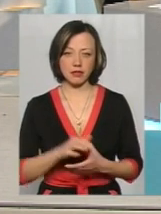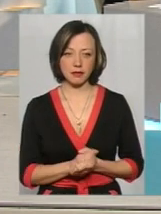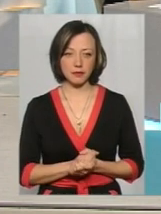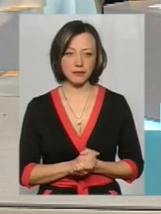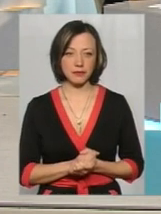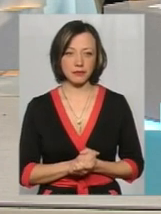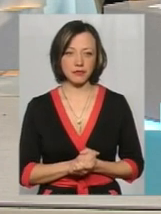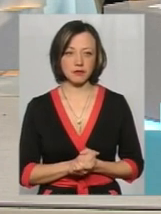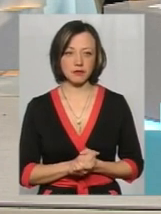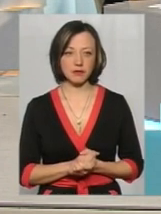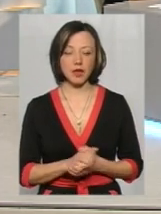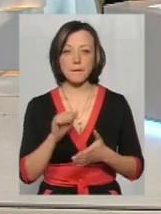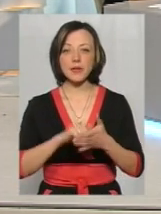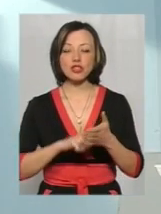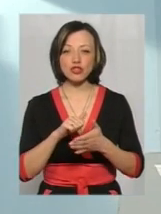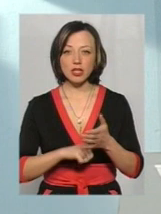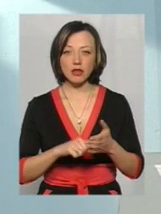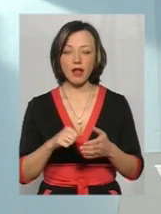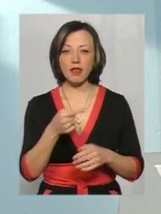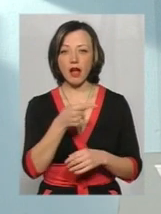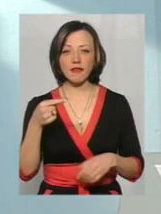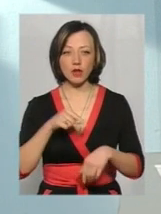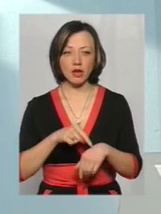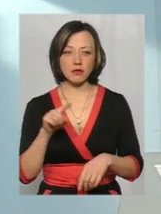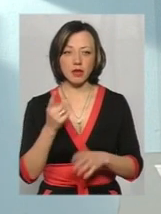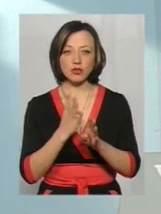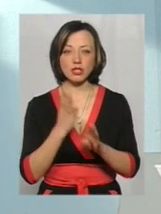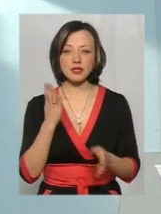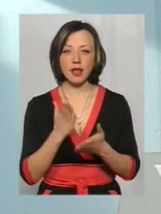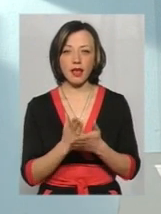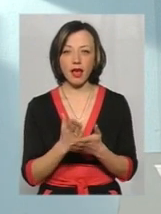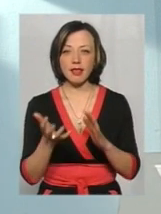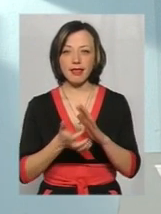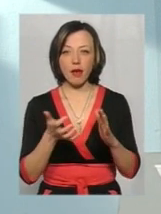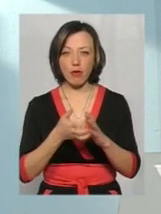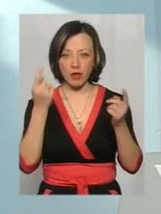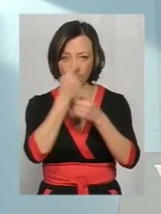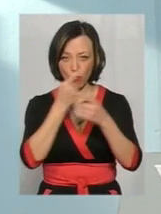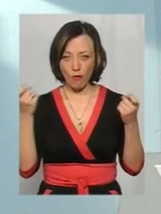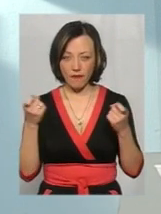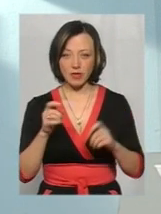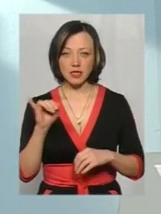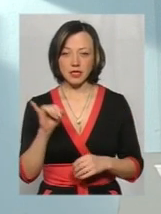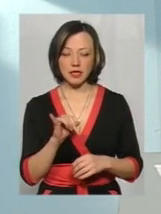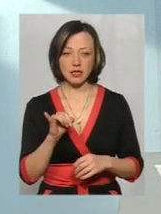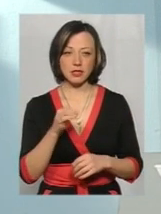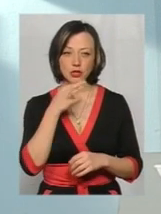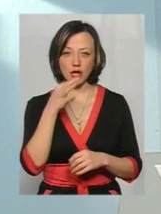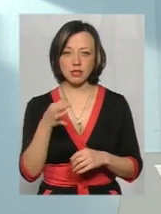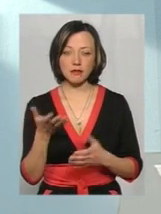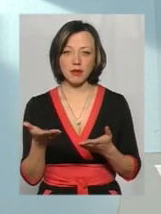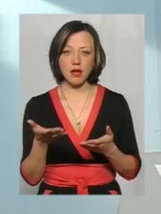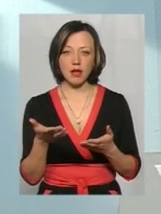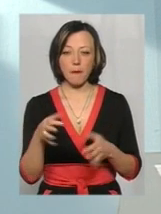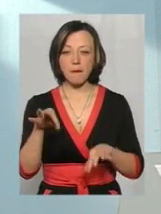Негативна реакція, причиною негативної реакції, ну, перш за все, є непоінформованість і, скажімо,